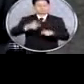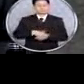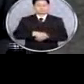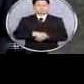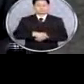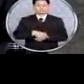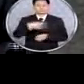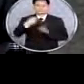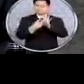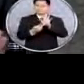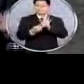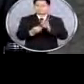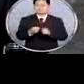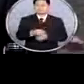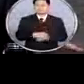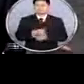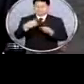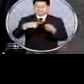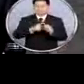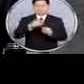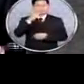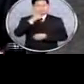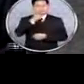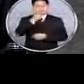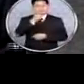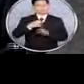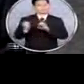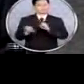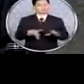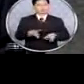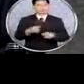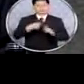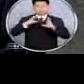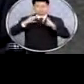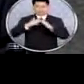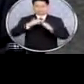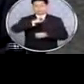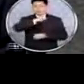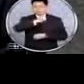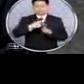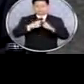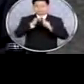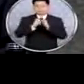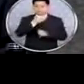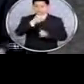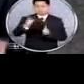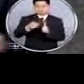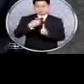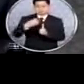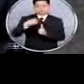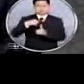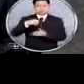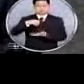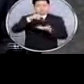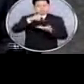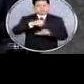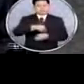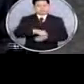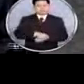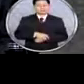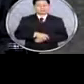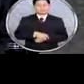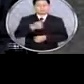强调抛开这个蓝绿，要把国家利益、把台湾人民的利益放在中间，也就是我